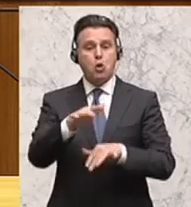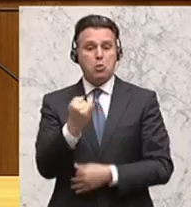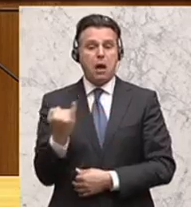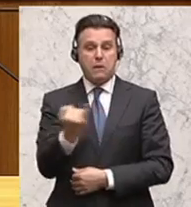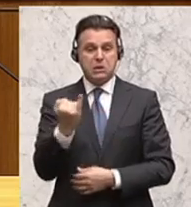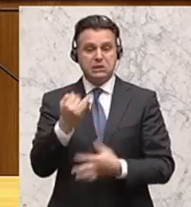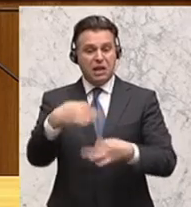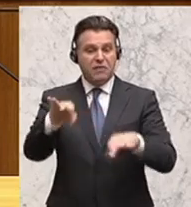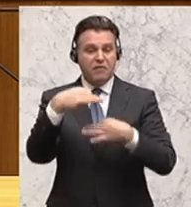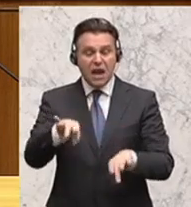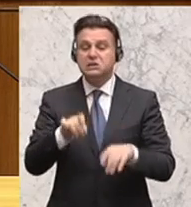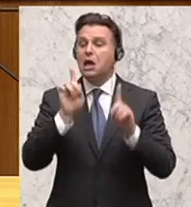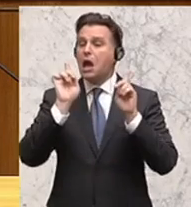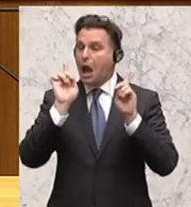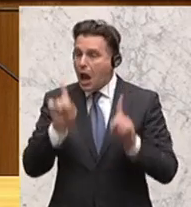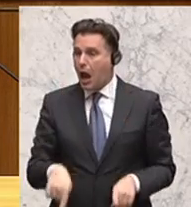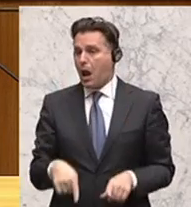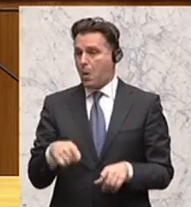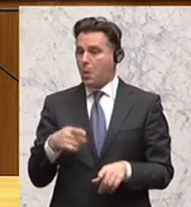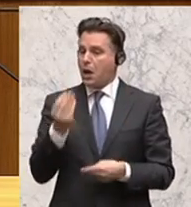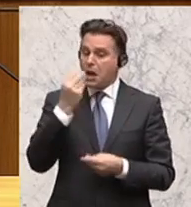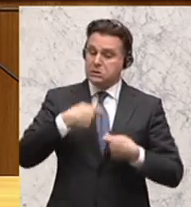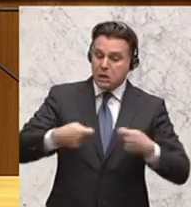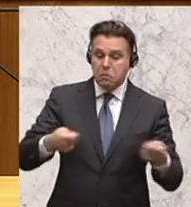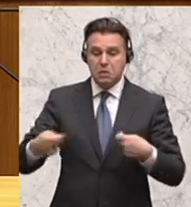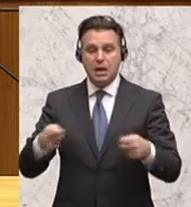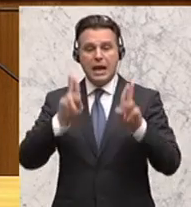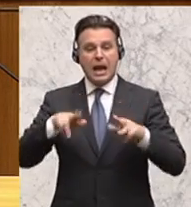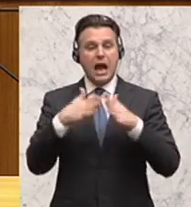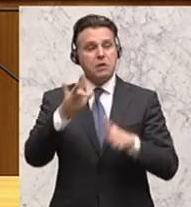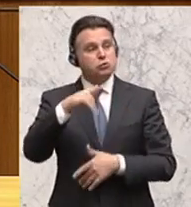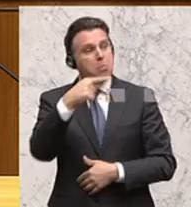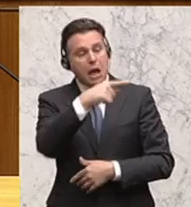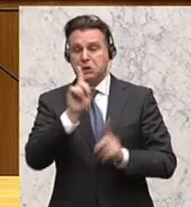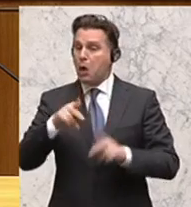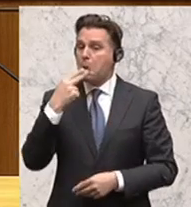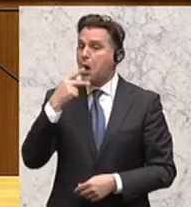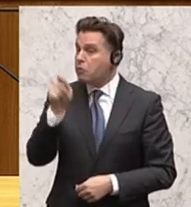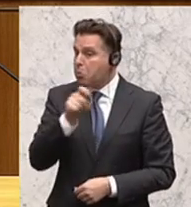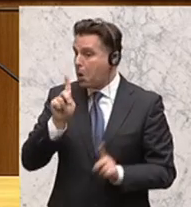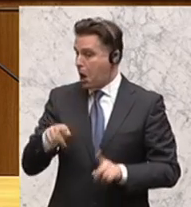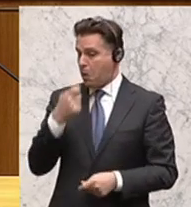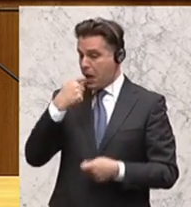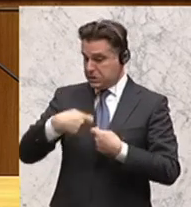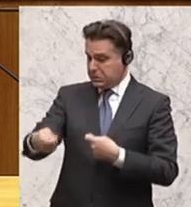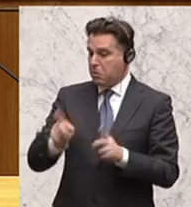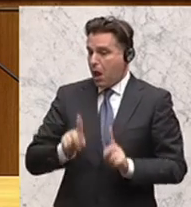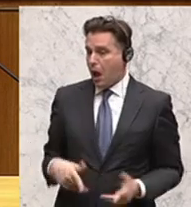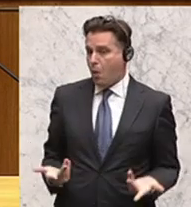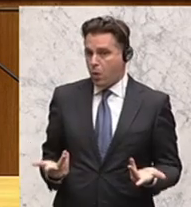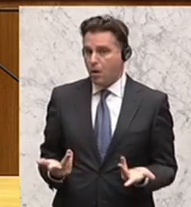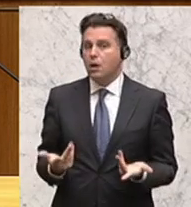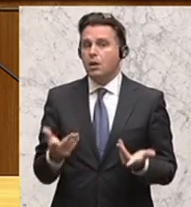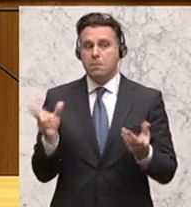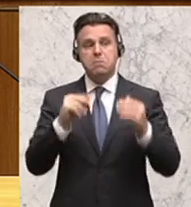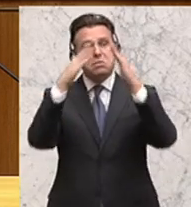dortigen Stände oder im Sommer eben die kulinarischen Aktivitäten auf dem Rathausplatz oder Schanigärten zum Beispiel, die im Freien sind und